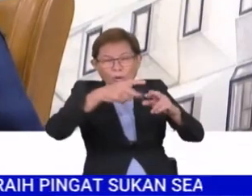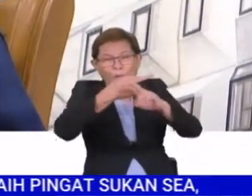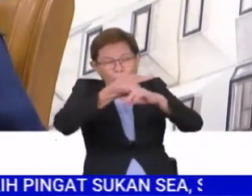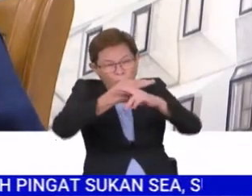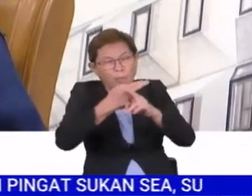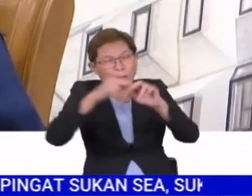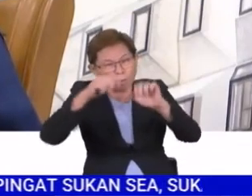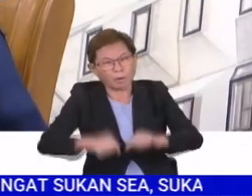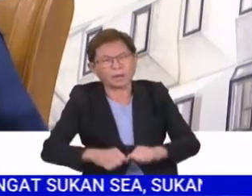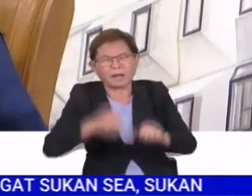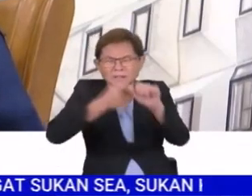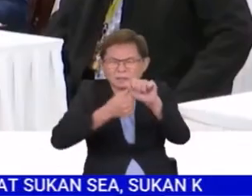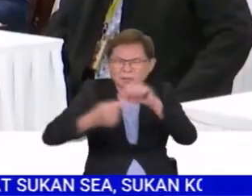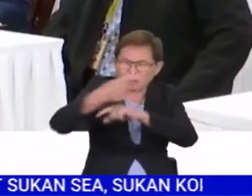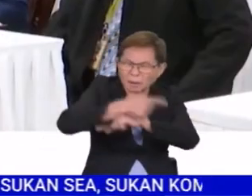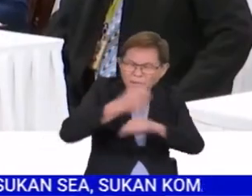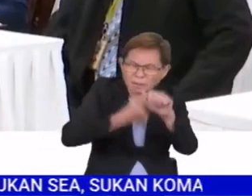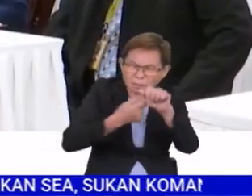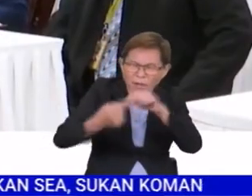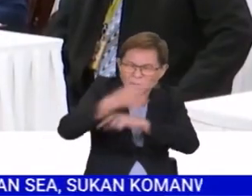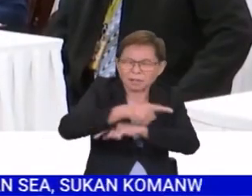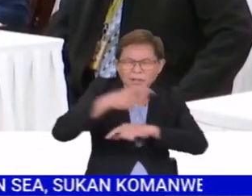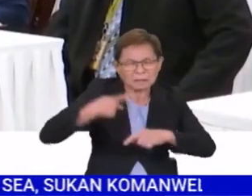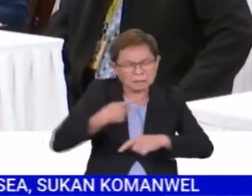kita perlukan operator.